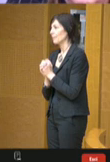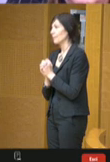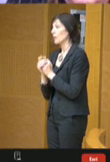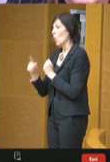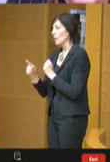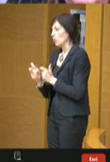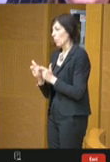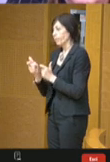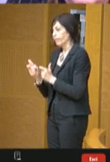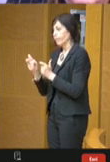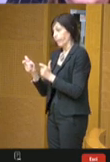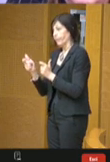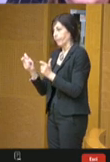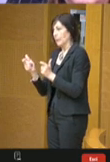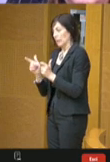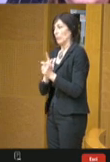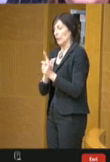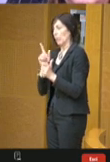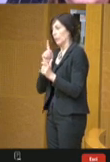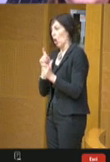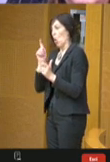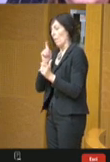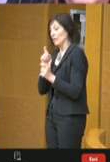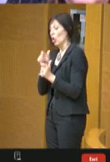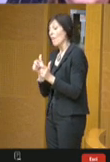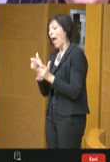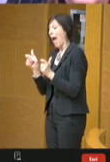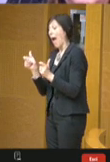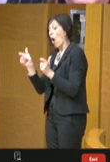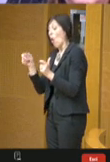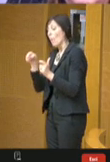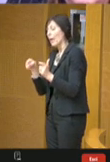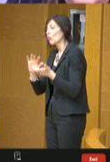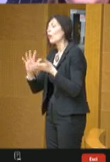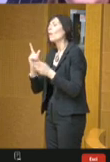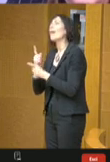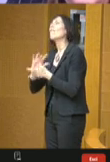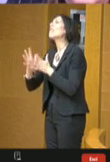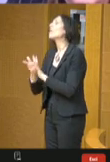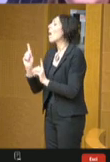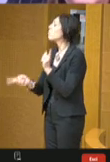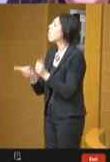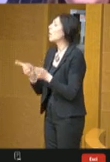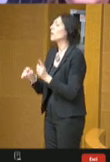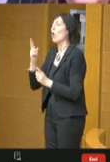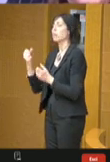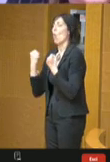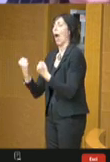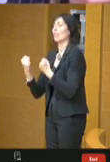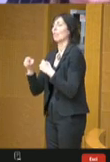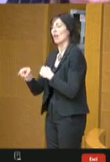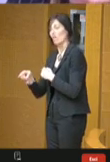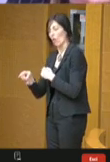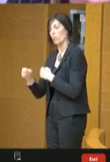incremento preoccupante in una politica sempre più energica e sempre più attiva per far sì